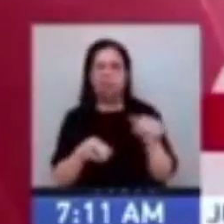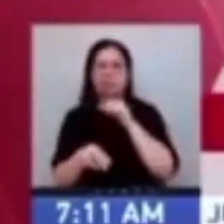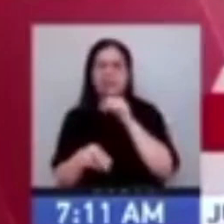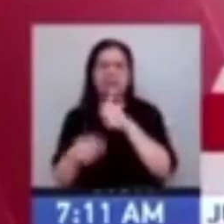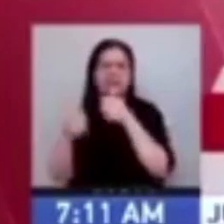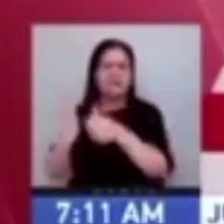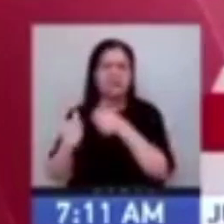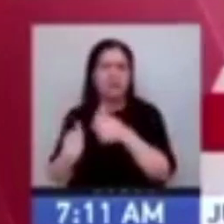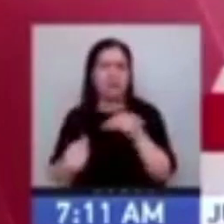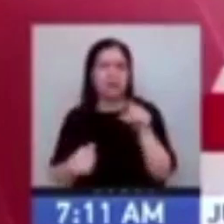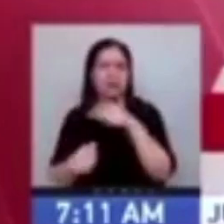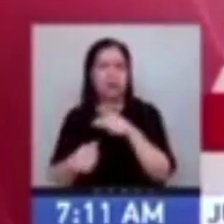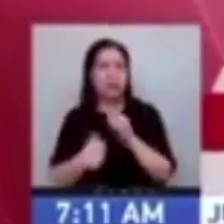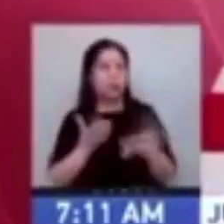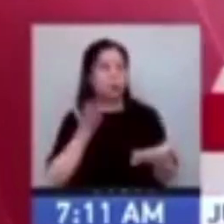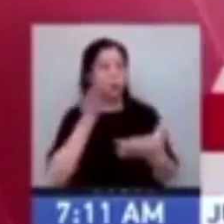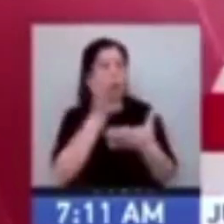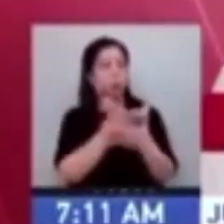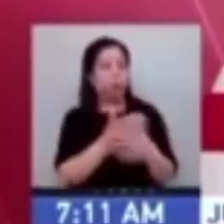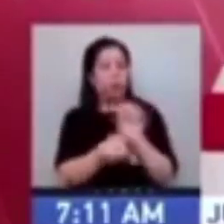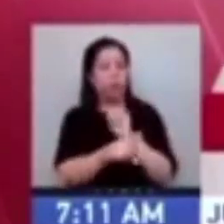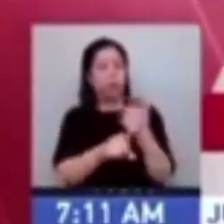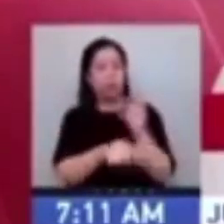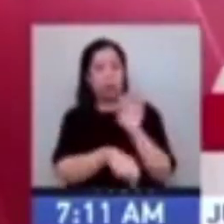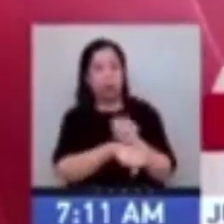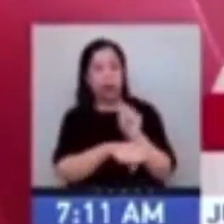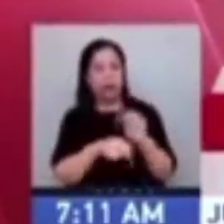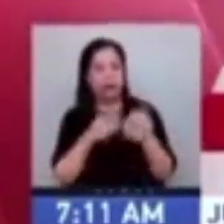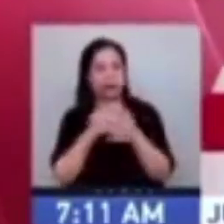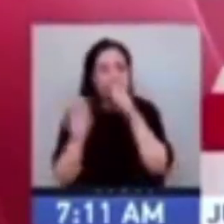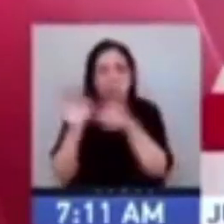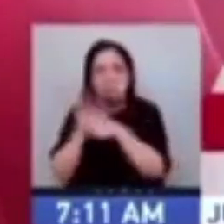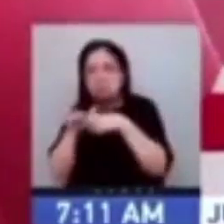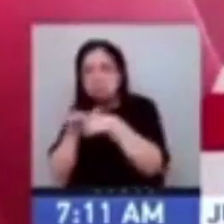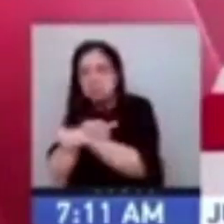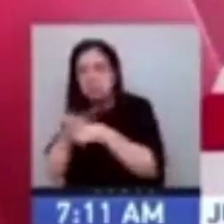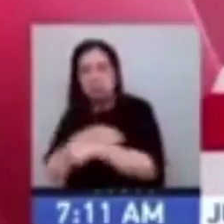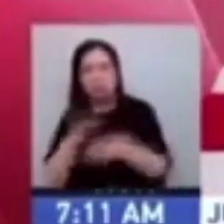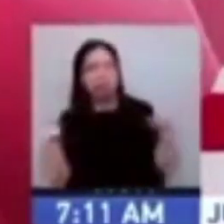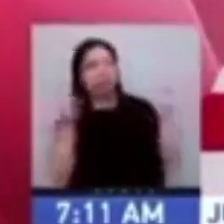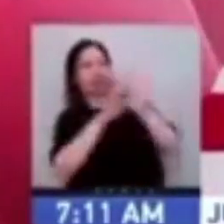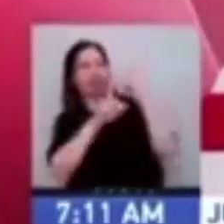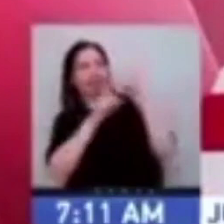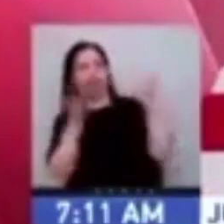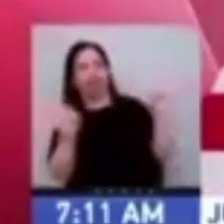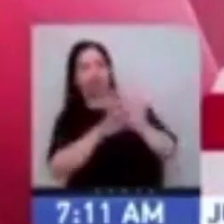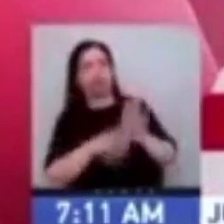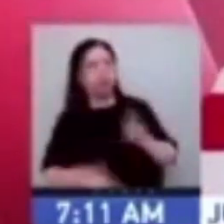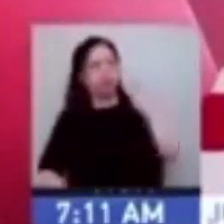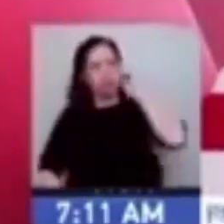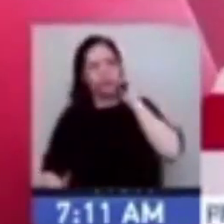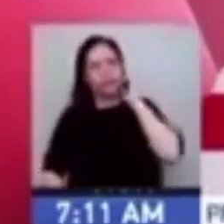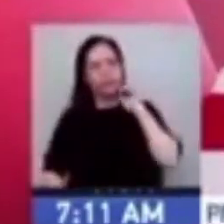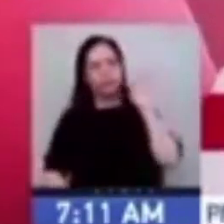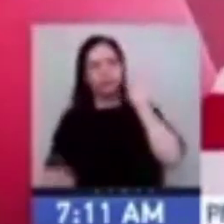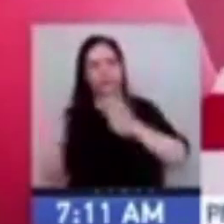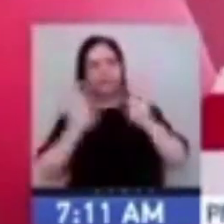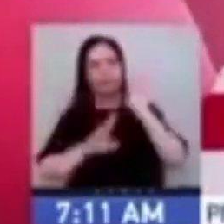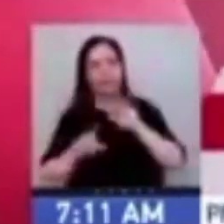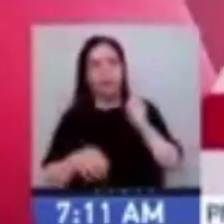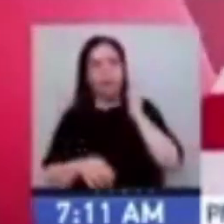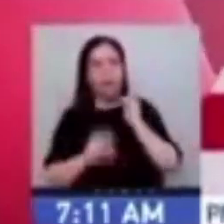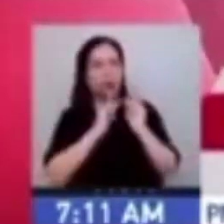pag pinupuntahan ng mga social worker natin, nagtatago, pinagsasaraduhan ng pinto po yung ating mga social worker. Ayaw silang